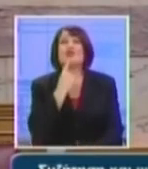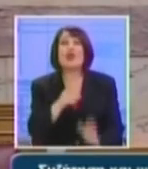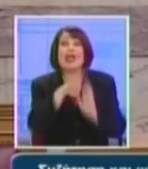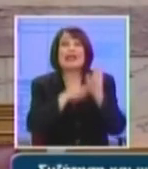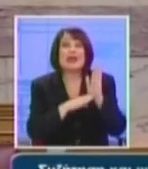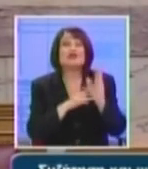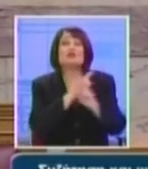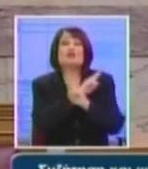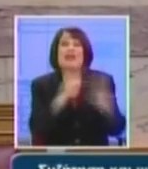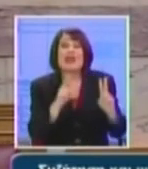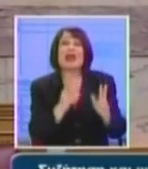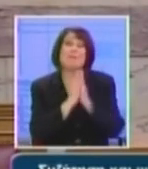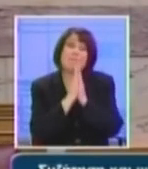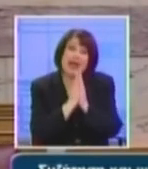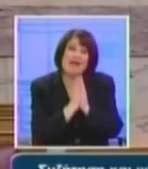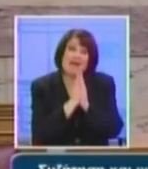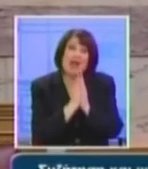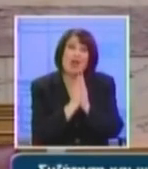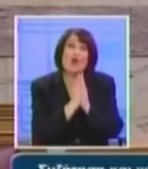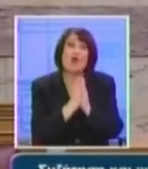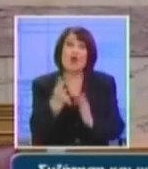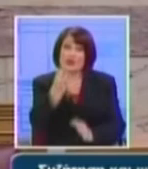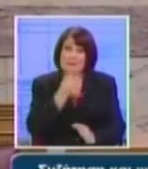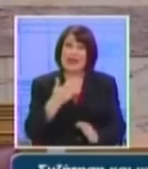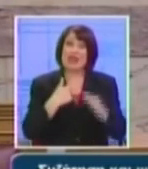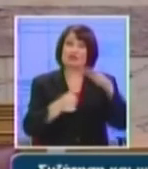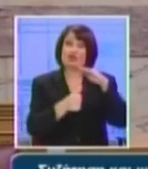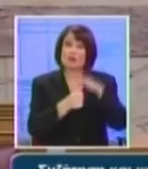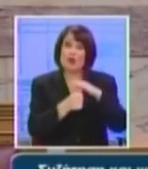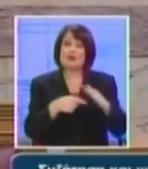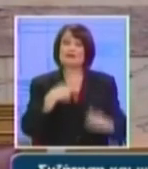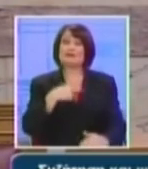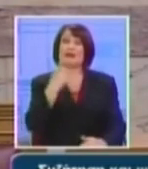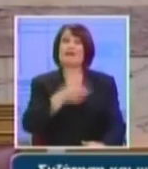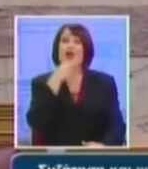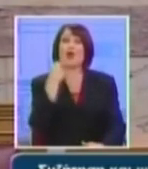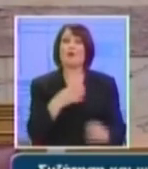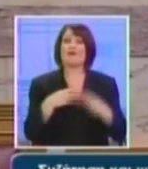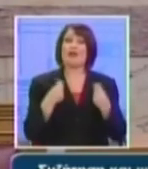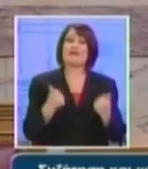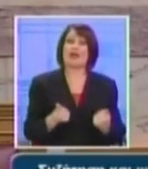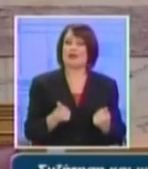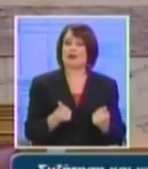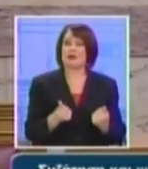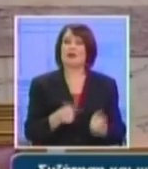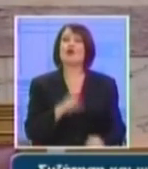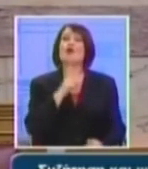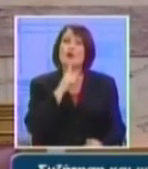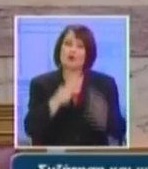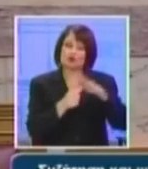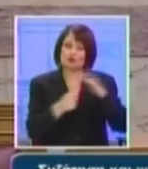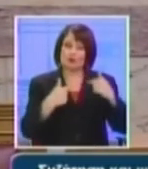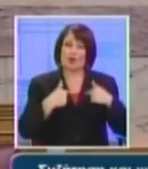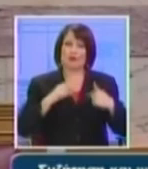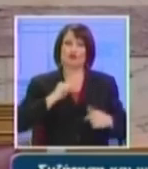ο κανονισμός. Και σας παρακαλώ όταν μιλάτε στο Προεδρείο να συμπεριφέρεστε με την ευγένεια που συμπεριφέρεται και ο